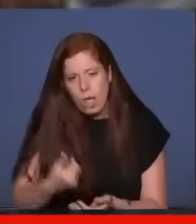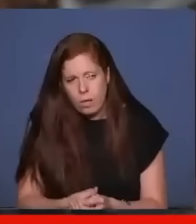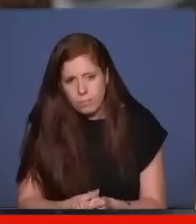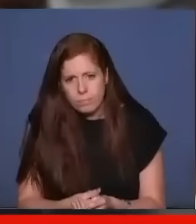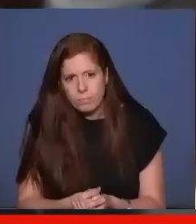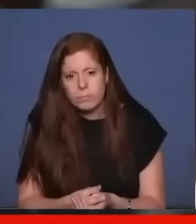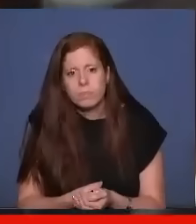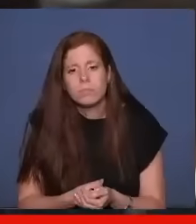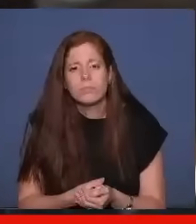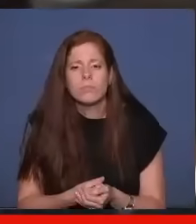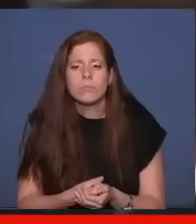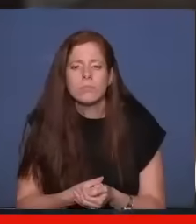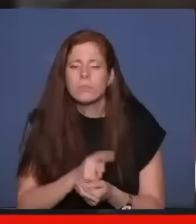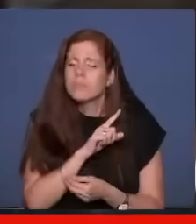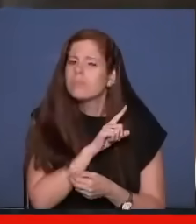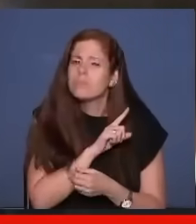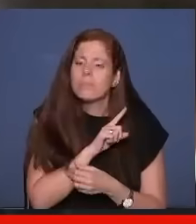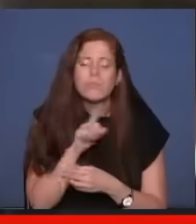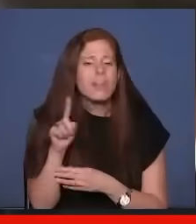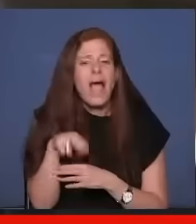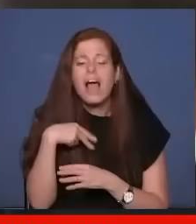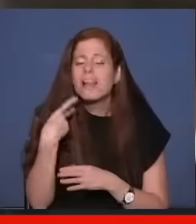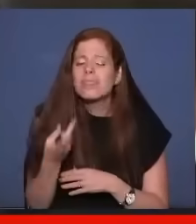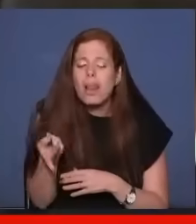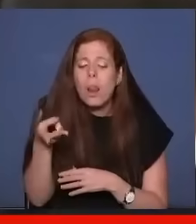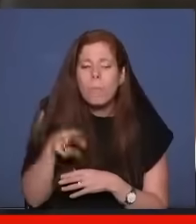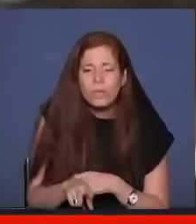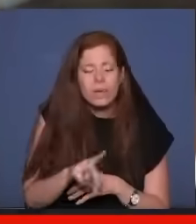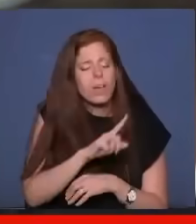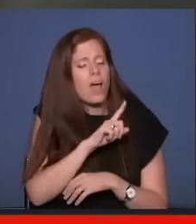אל ייתן למות רגליך, אל ינום שומריך.